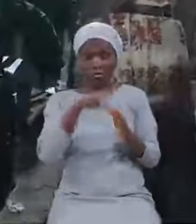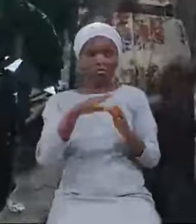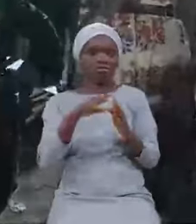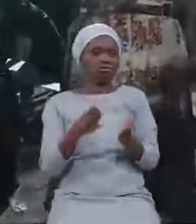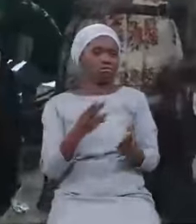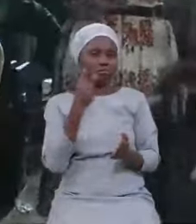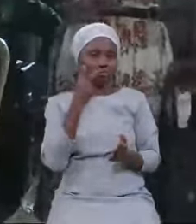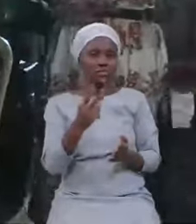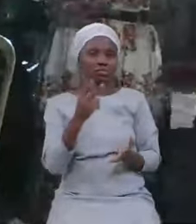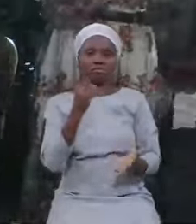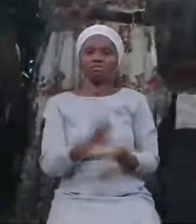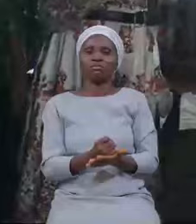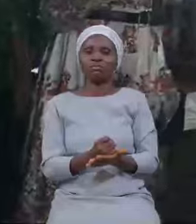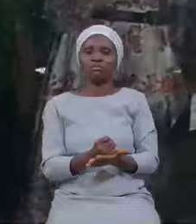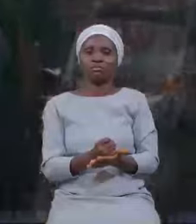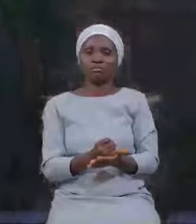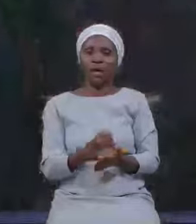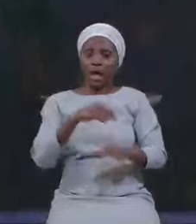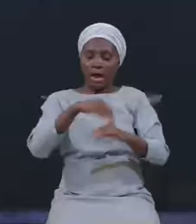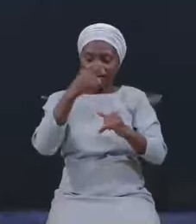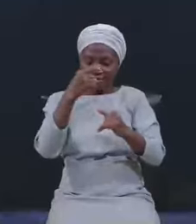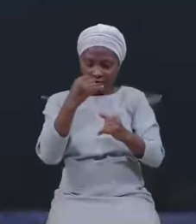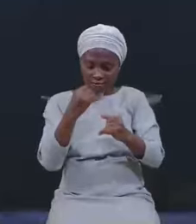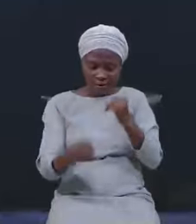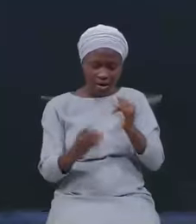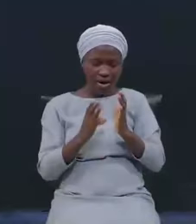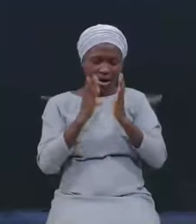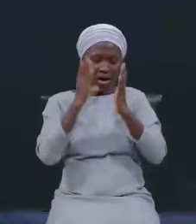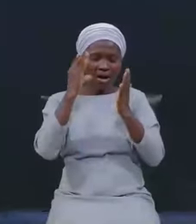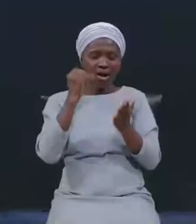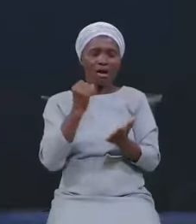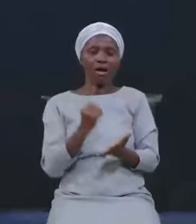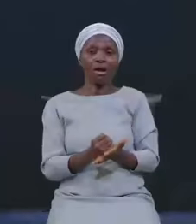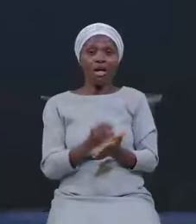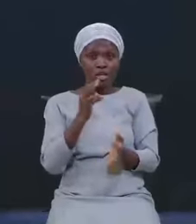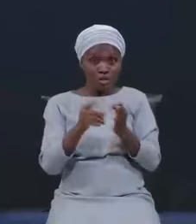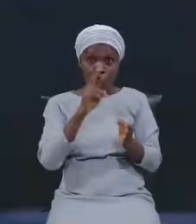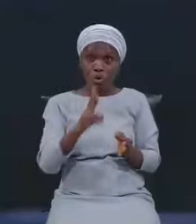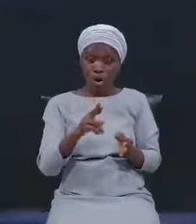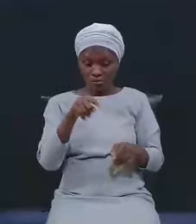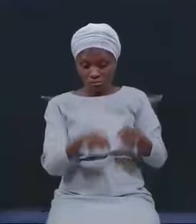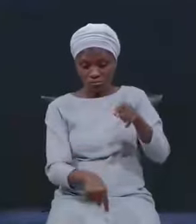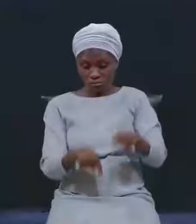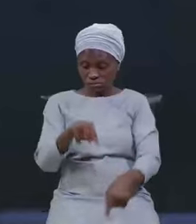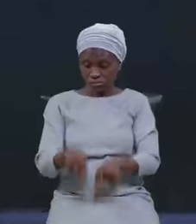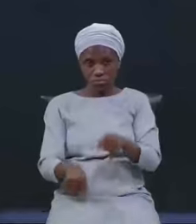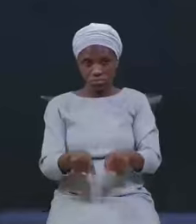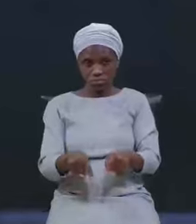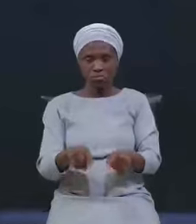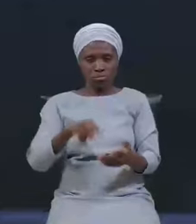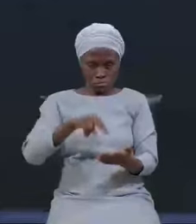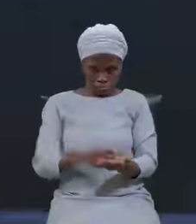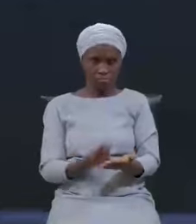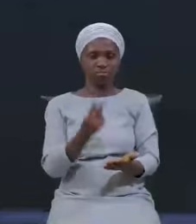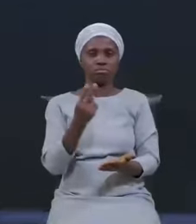Et au dernier amen, si tu étais paralytique, lève-toi, rappelle-toi, tu dois le